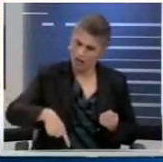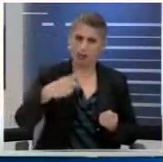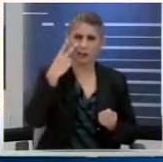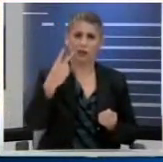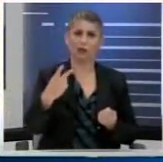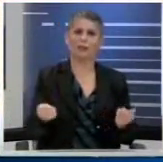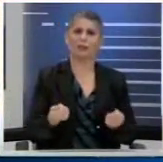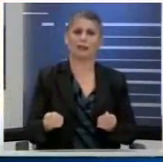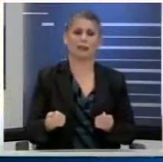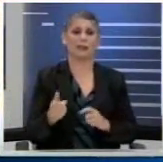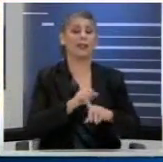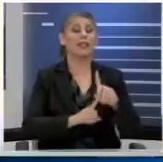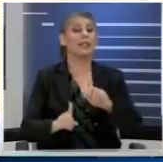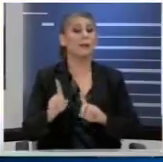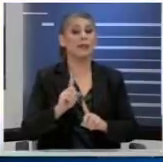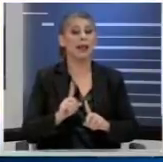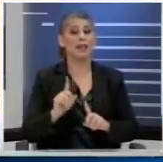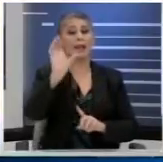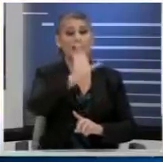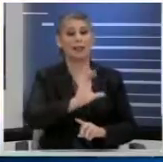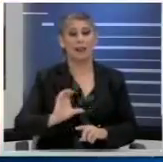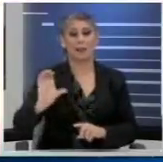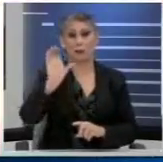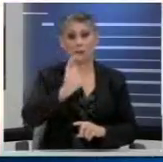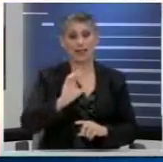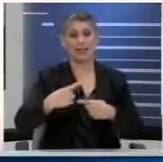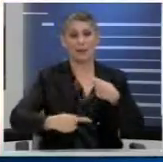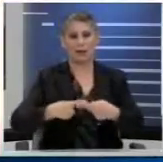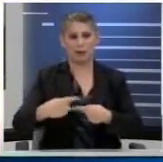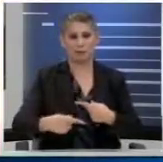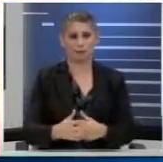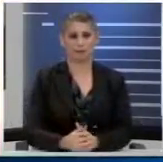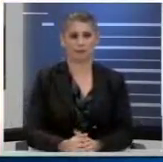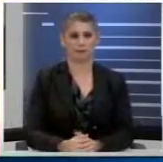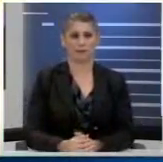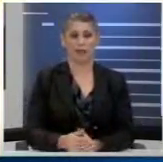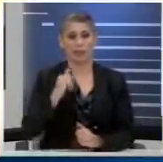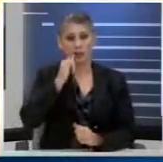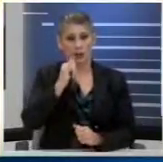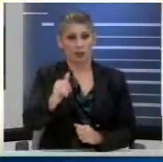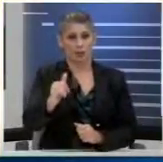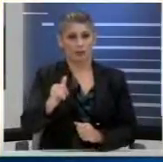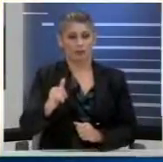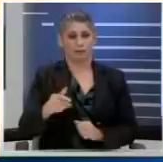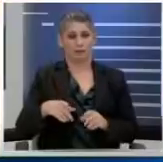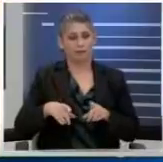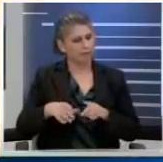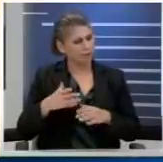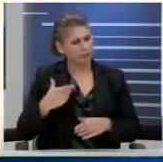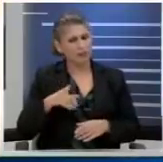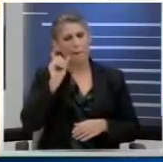δούμε τι γίνεται και ποια είναι η ευρωπαϊκή εμπειρία. Διότι διαρκώς παπαγαλίζεται το